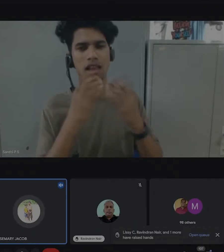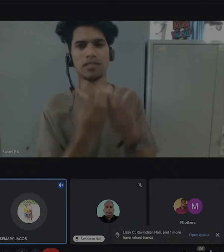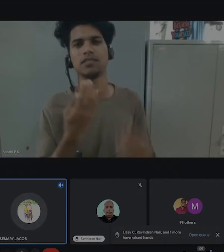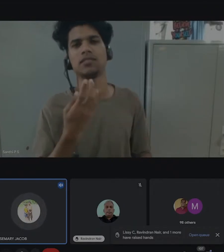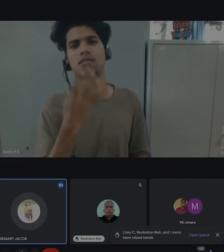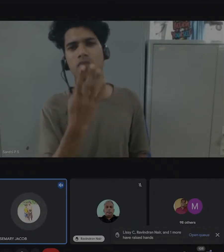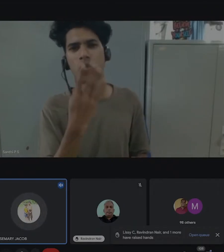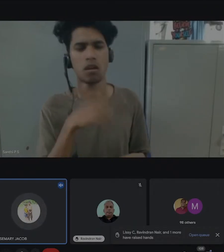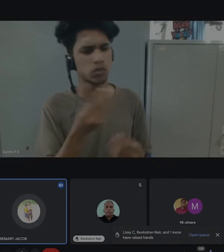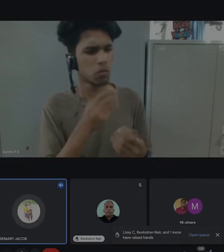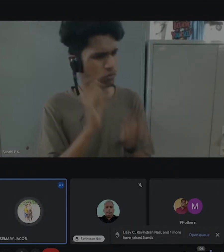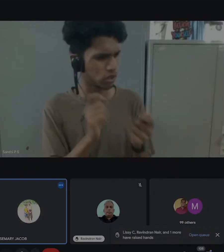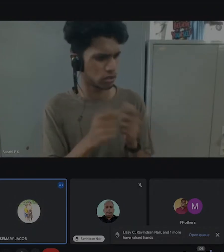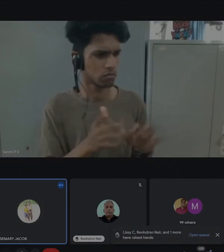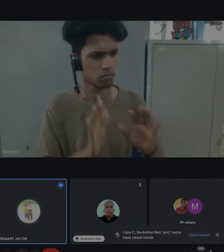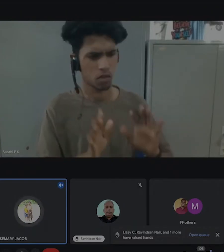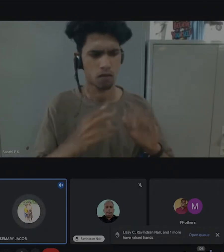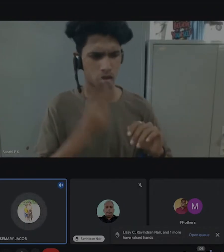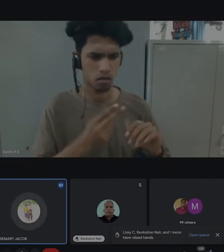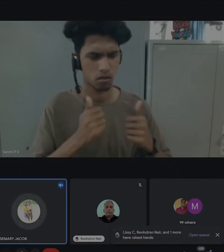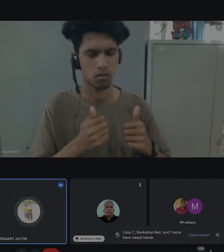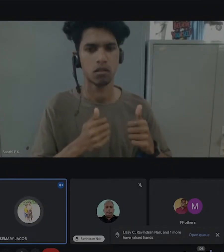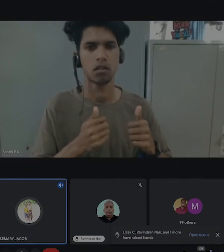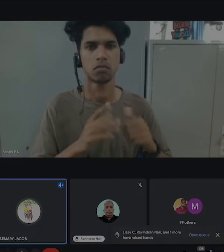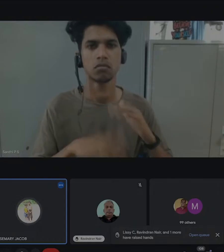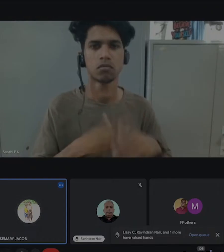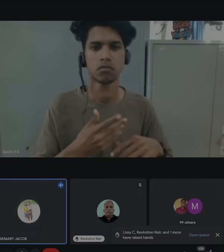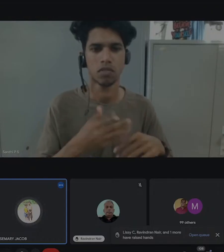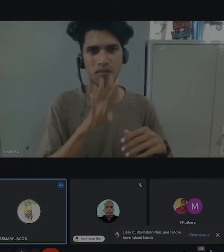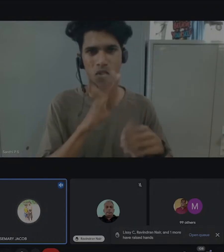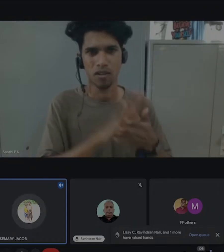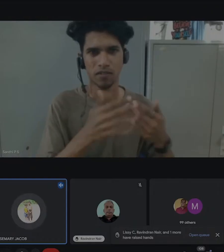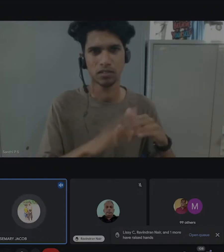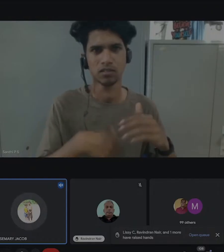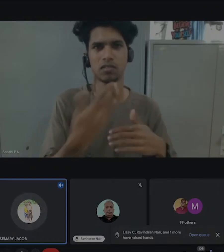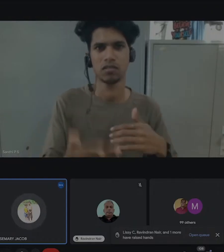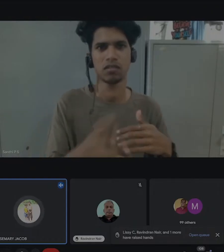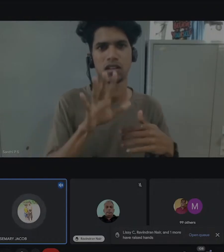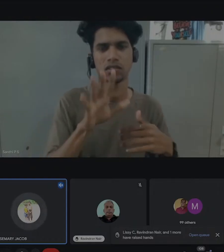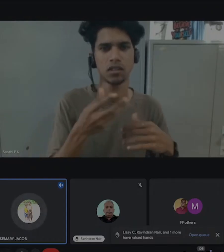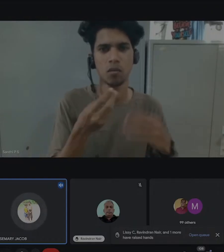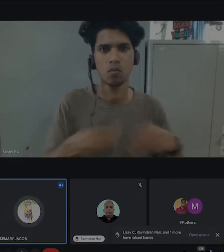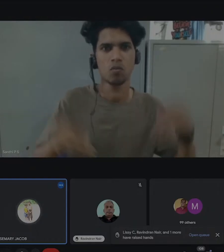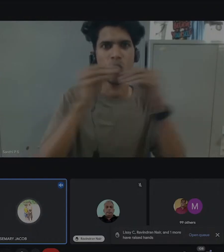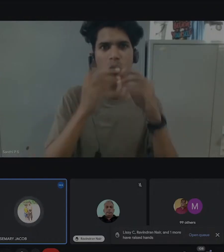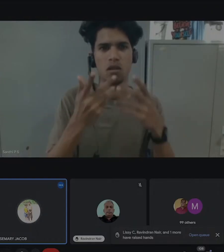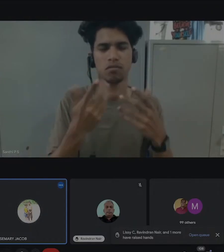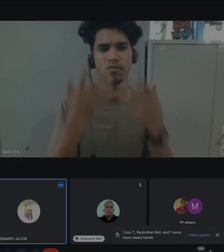പഠിച്ചതനുസരിച്ച് കുറേയൊക്കെ വ്യത്യാസം ഉണ്ടെങ്കിൽ പോലും ഇനിയിപ്പോൾ 5ാം ക്ലാസ്സിലോട്ട് പോകുമല്ലേ. അപ്പം ഇതിലും കൂടുതൽ ടഫായ